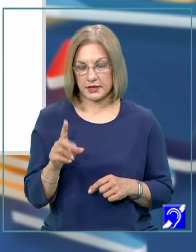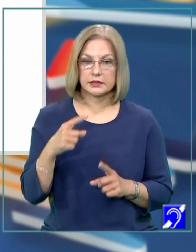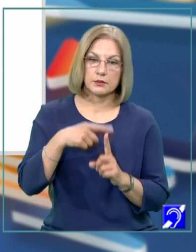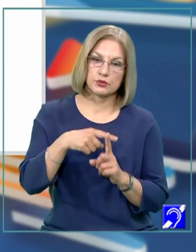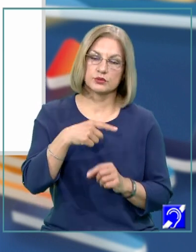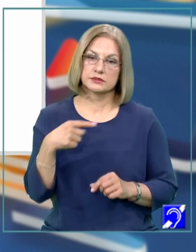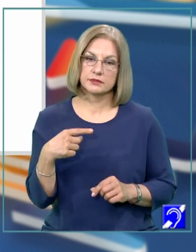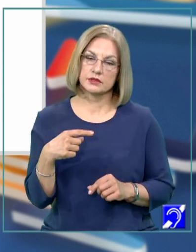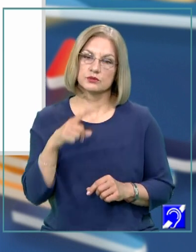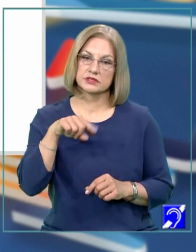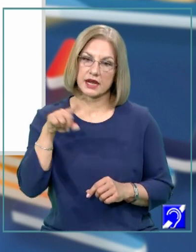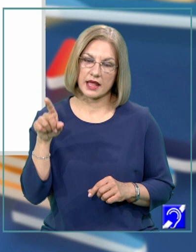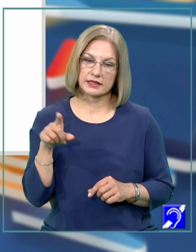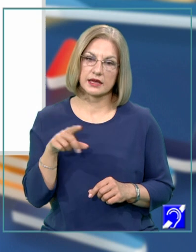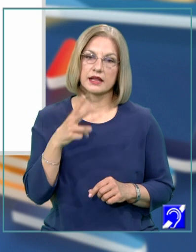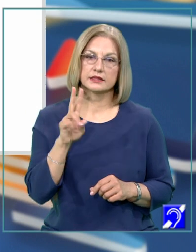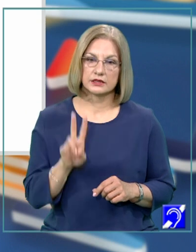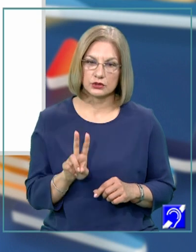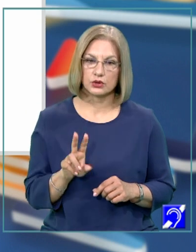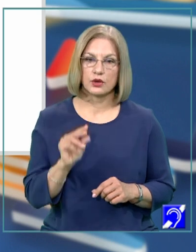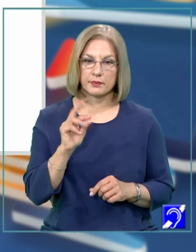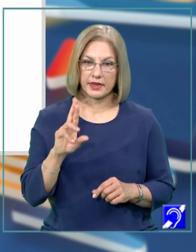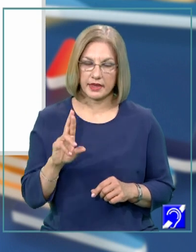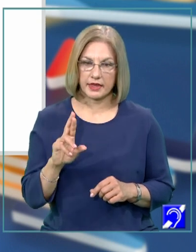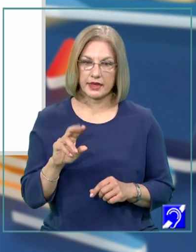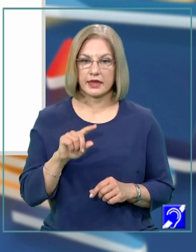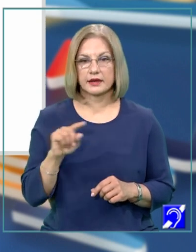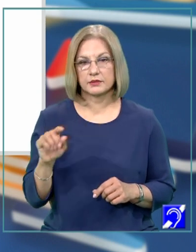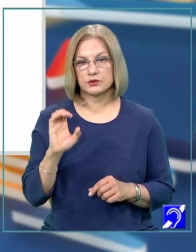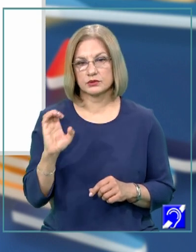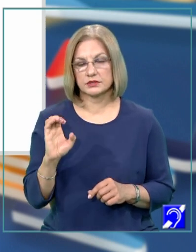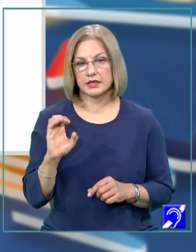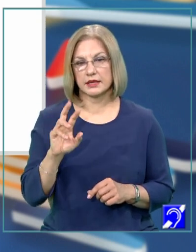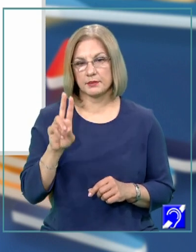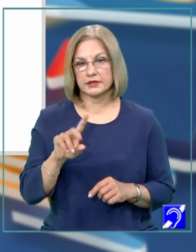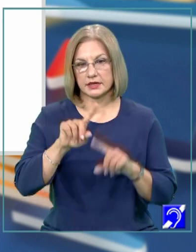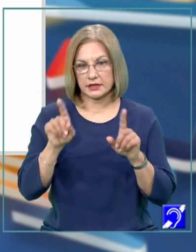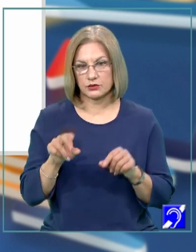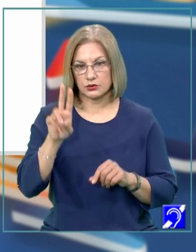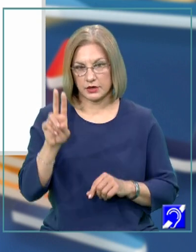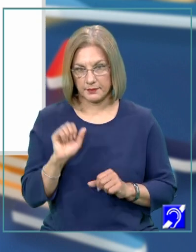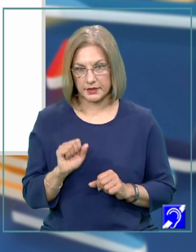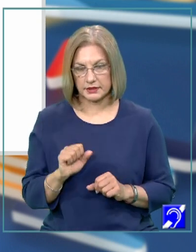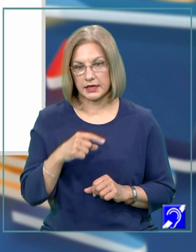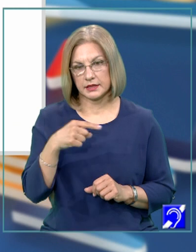radical din 2 pe R minus e pătrat totul la pătrat minus